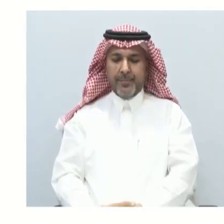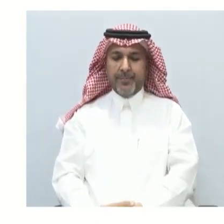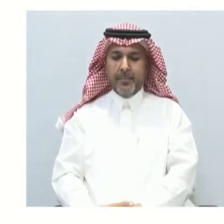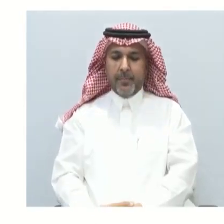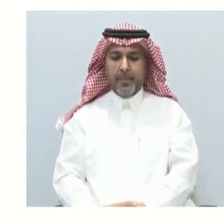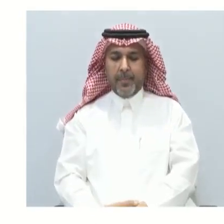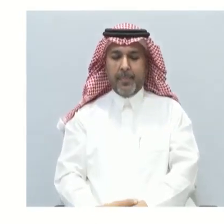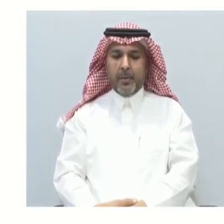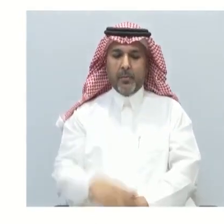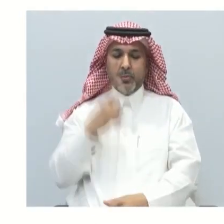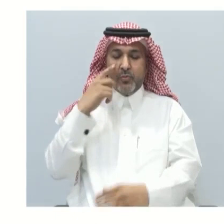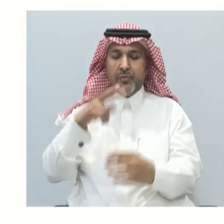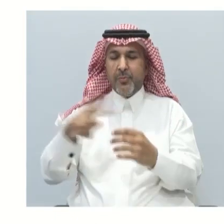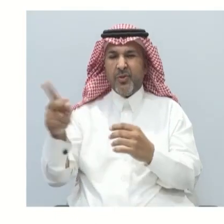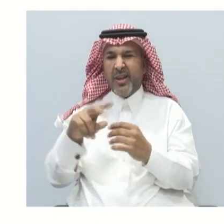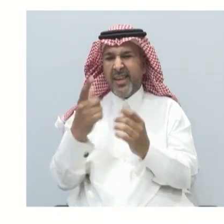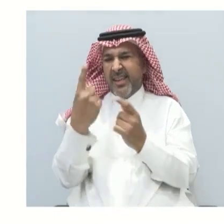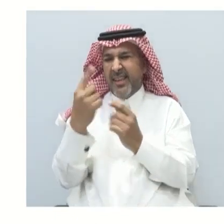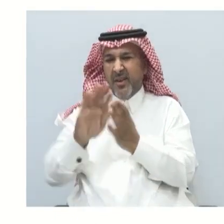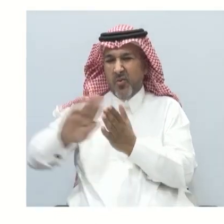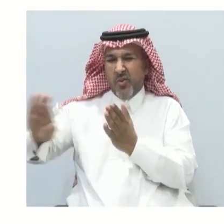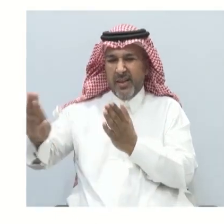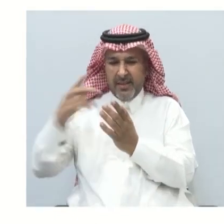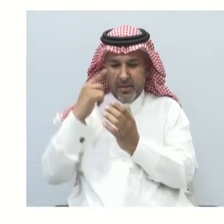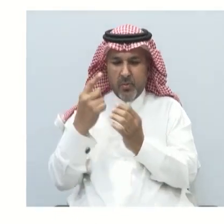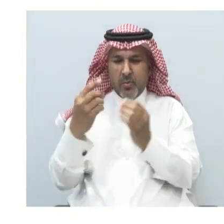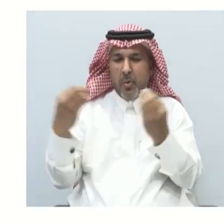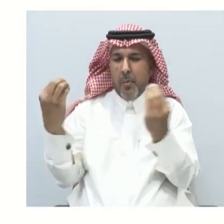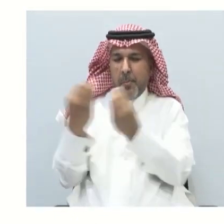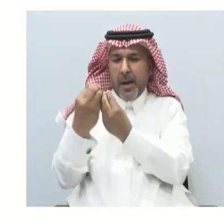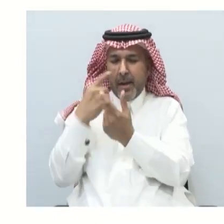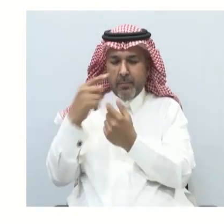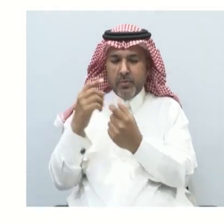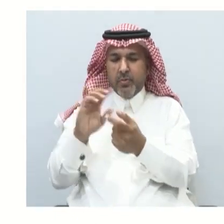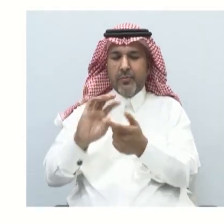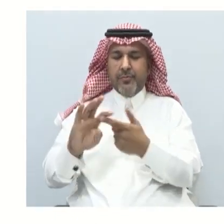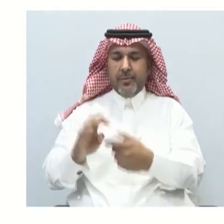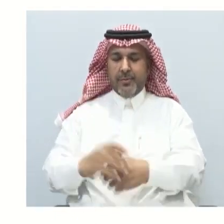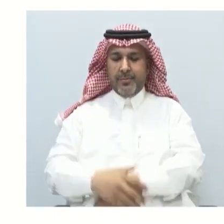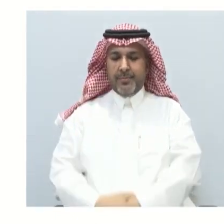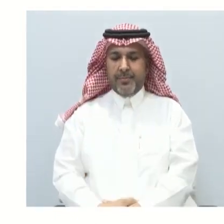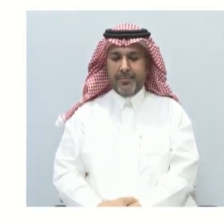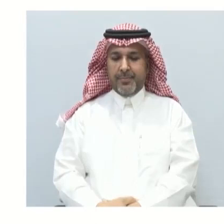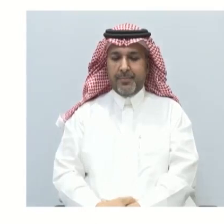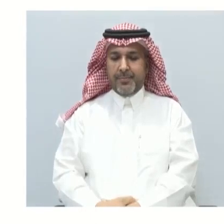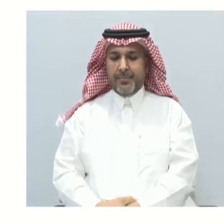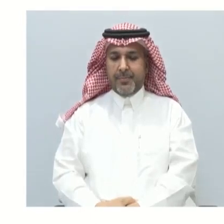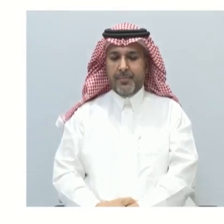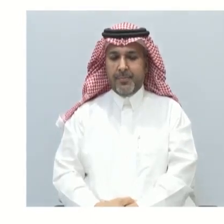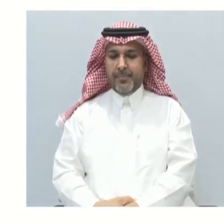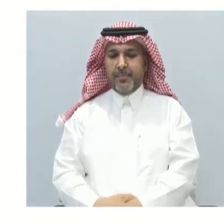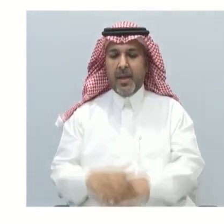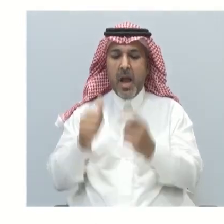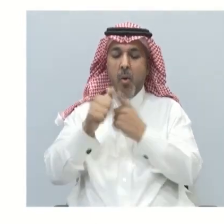المستقل والمتغير التابع طبعا المتغير المستقل هو دخل الاسر فال الادخار هو ناتج عن دخل الاسره فهذا